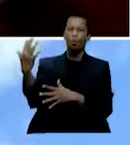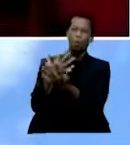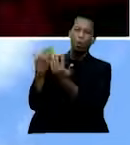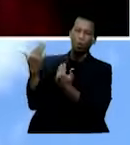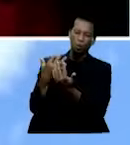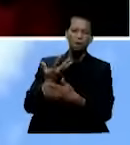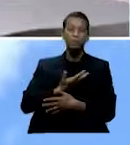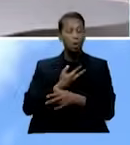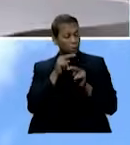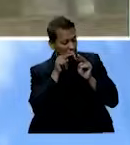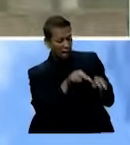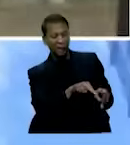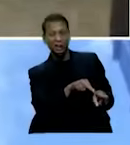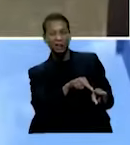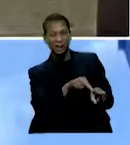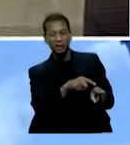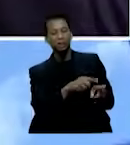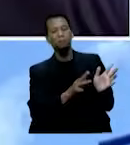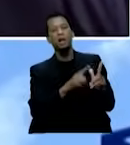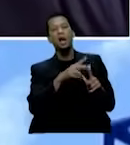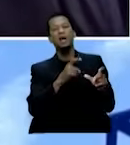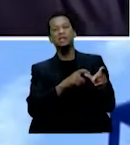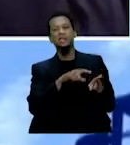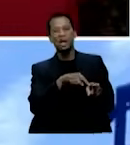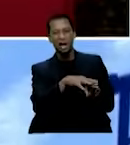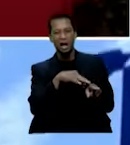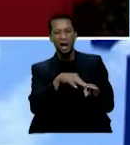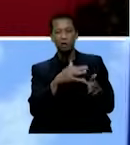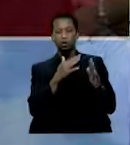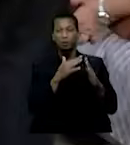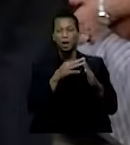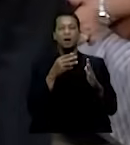juga almarhumah Marissa Haque di Bintaro, Tangerang Selatan, Banten.